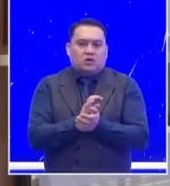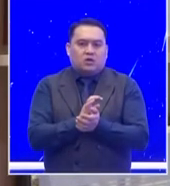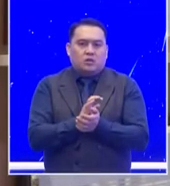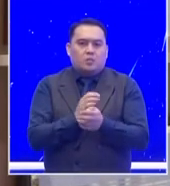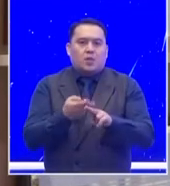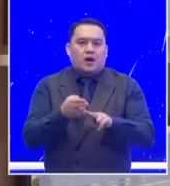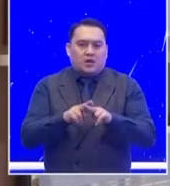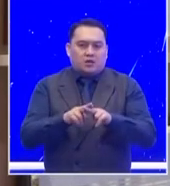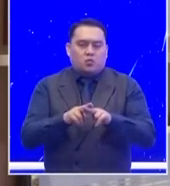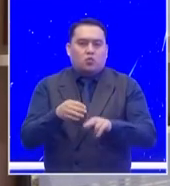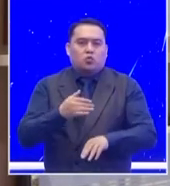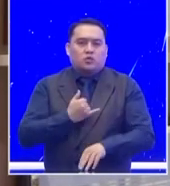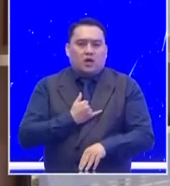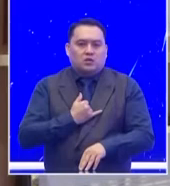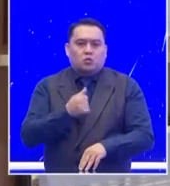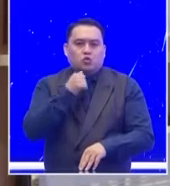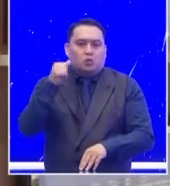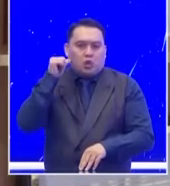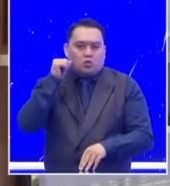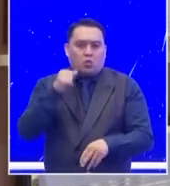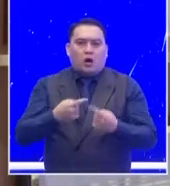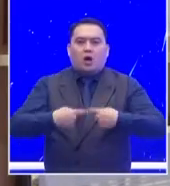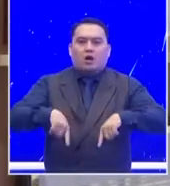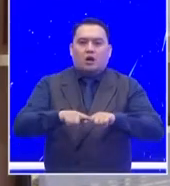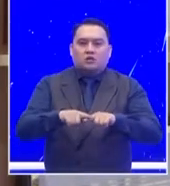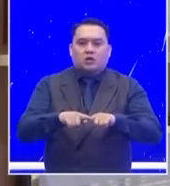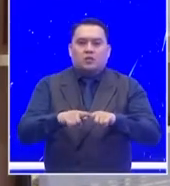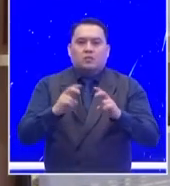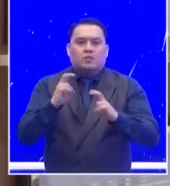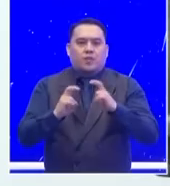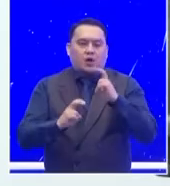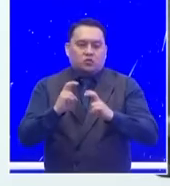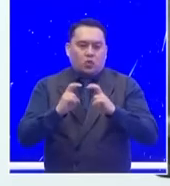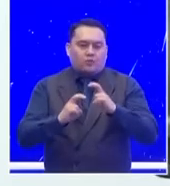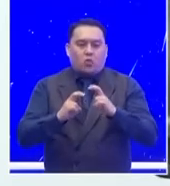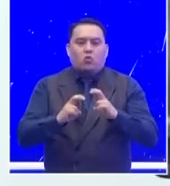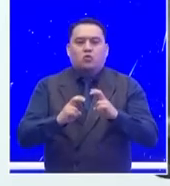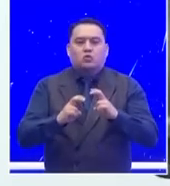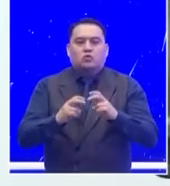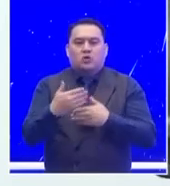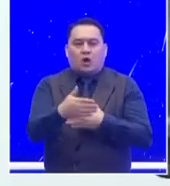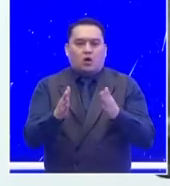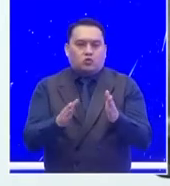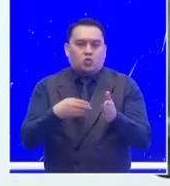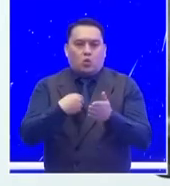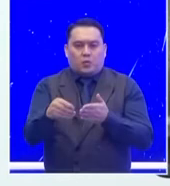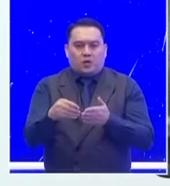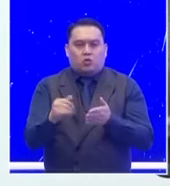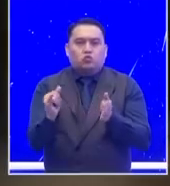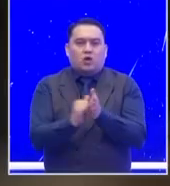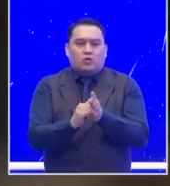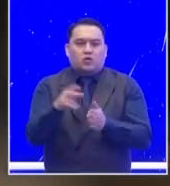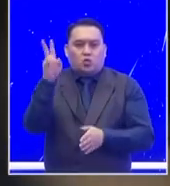По этому поводу мы, значит, в прошлом году организовали коммунальное предприятие «Алаколь-Тазалык». Закупили контейнера, поставили